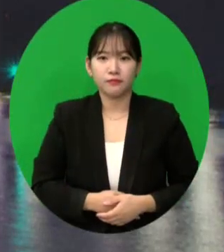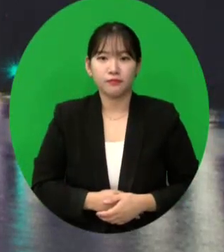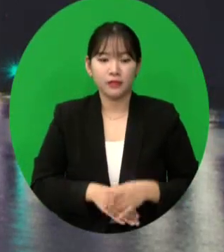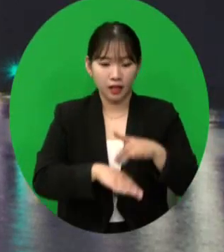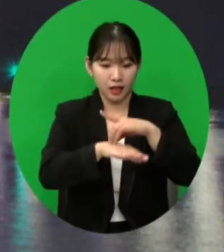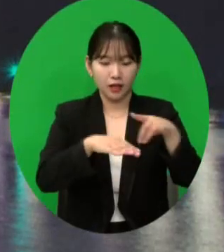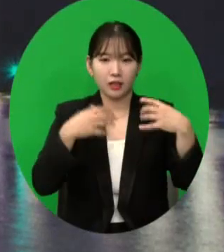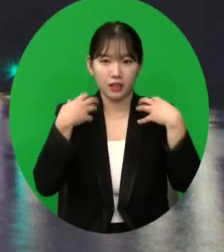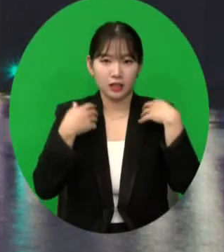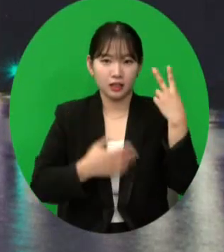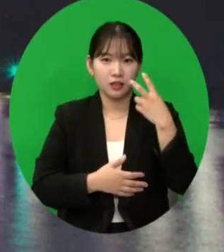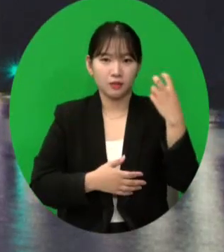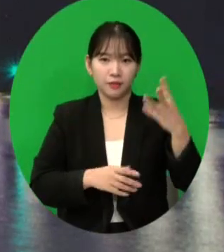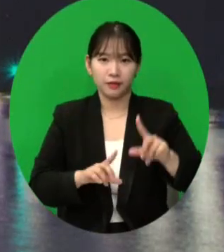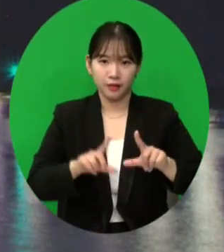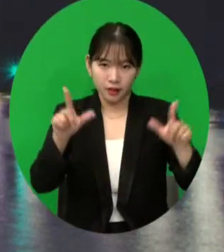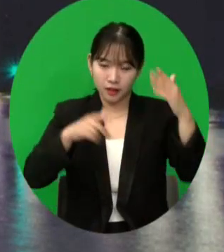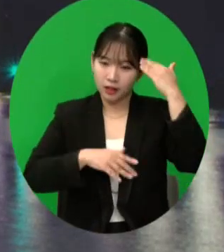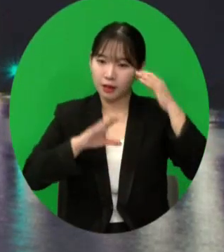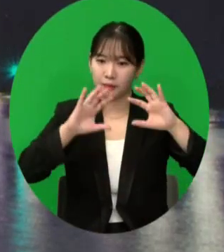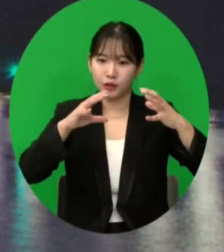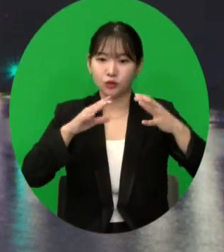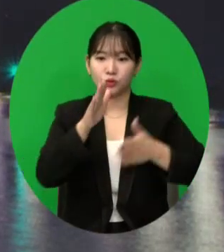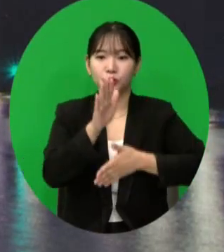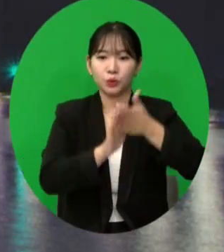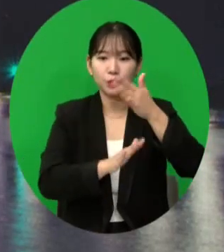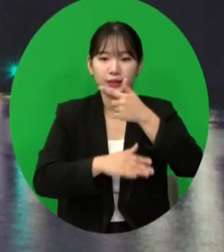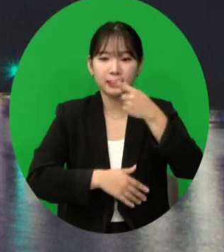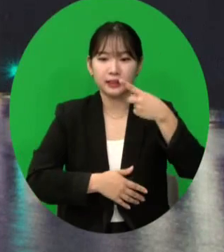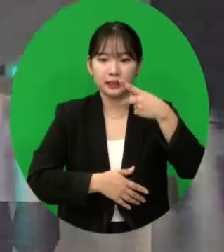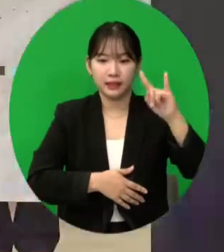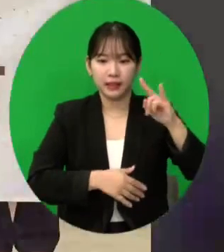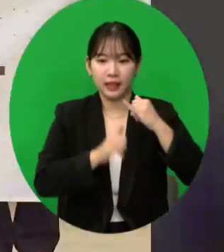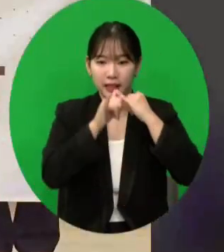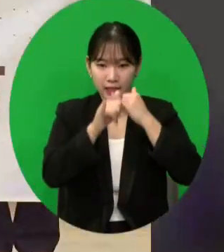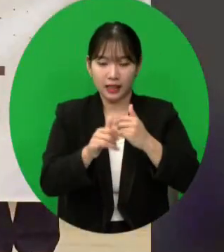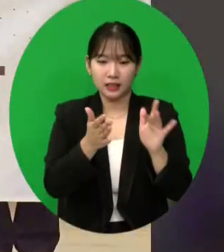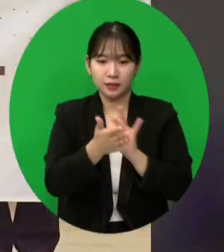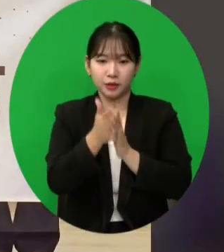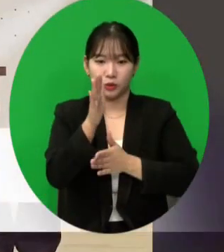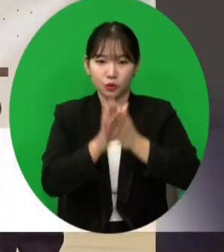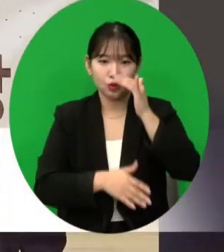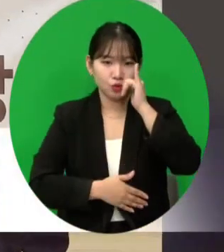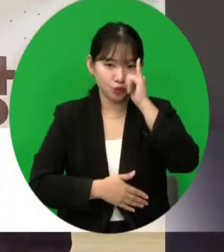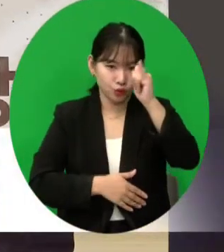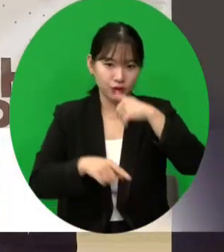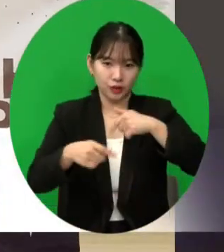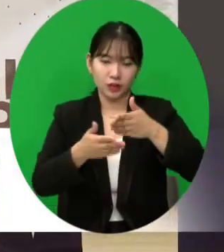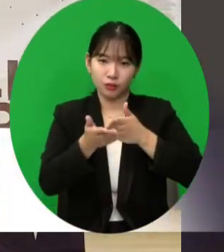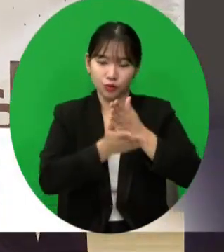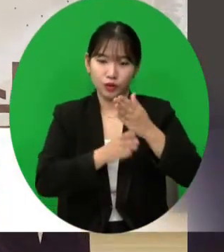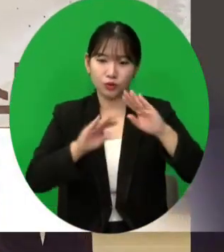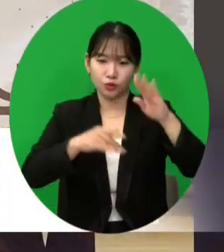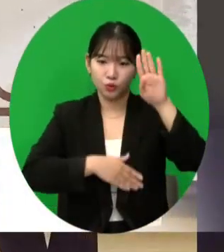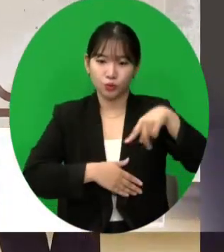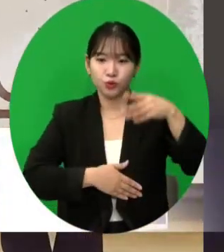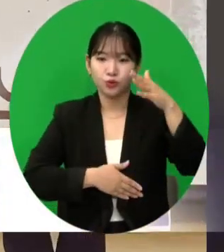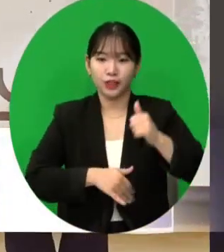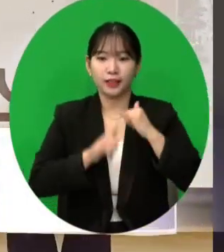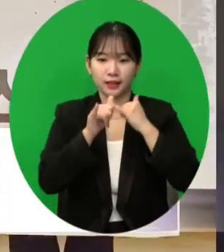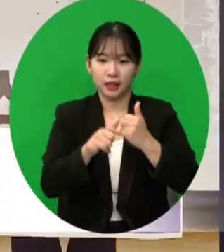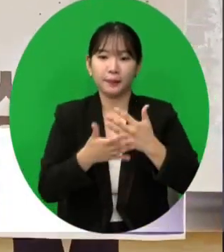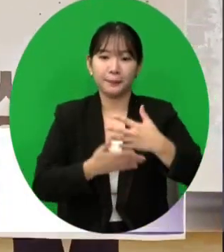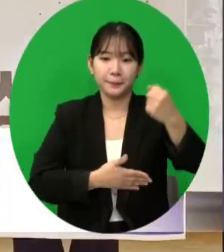해남군은 2023년 대한민국 도시 대상의 스마트 도시 우수 정책 분야 국토부 장관상을